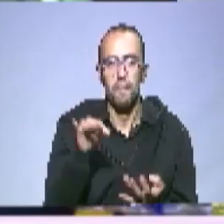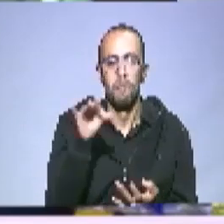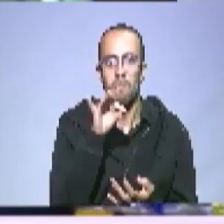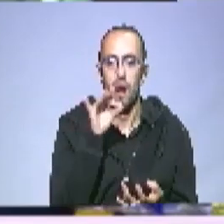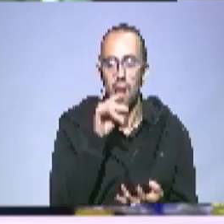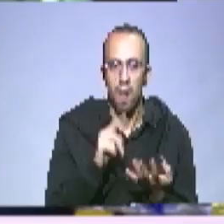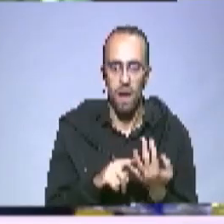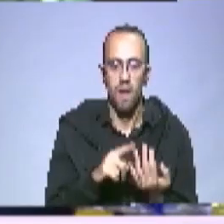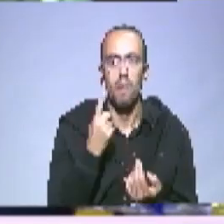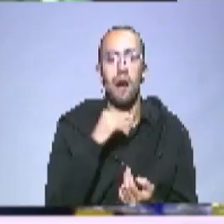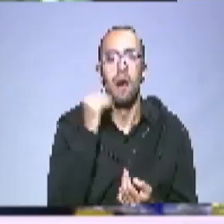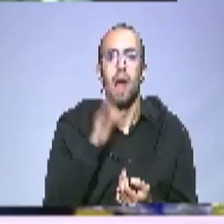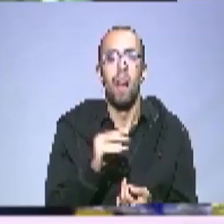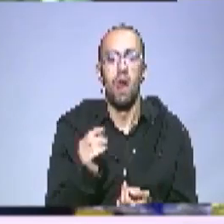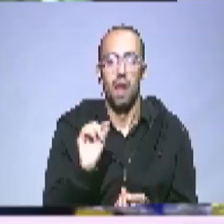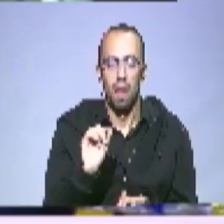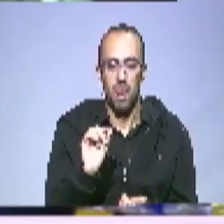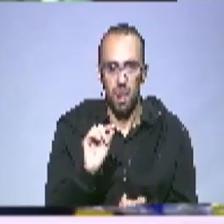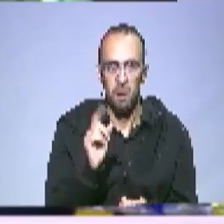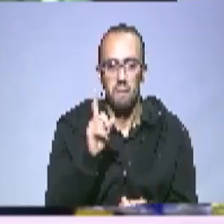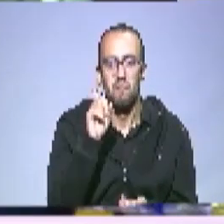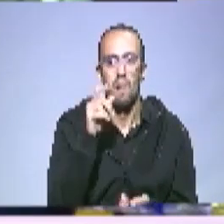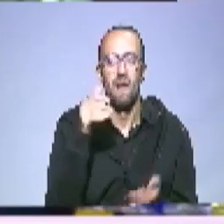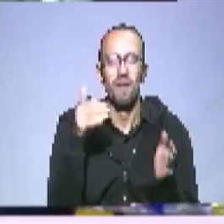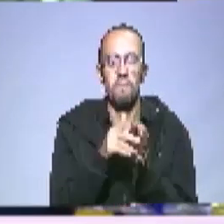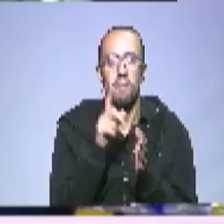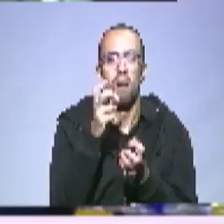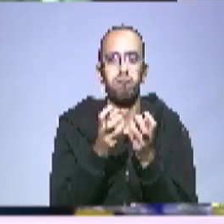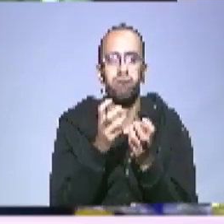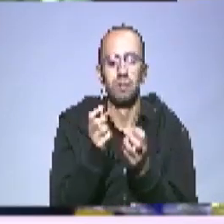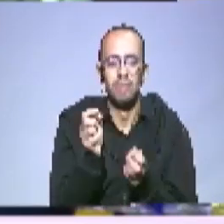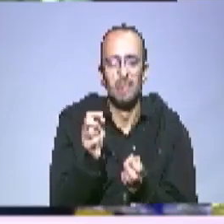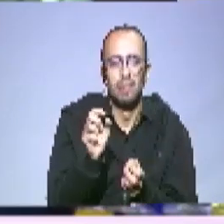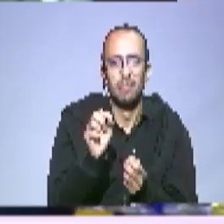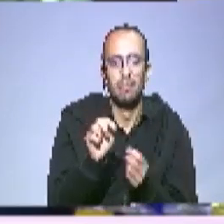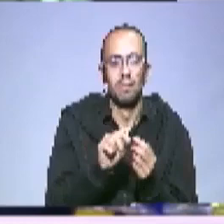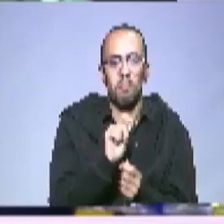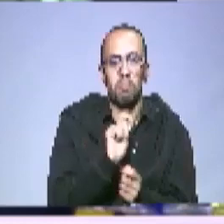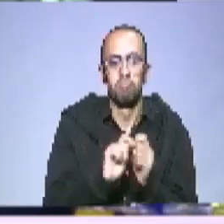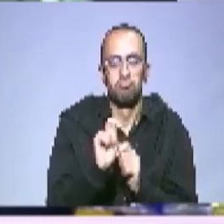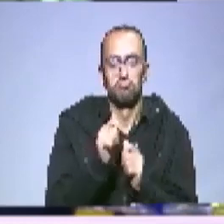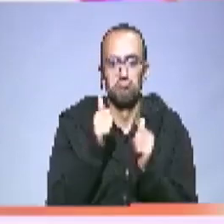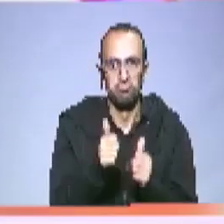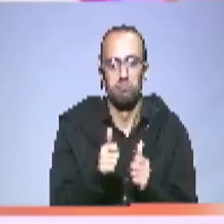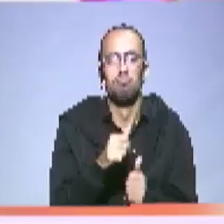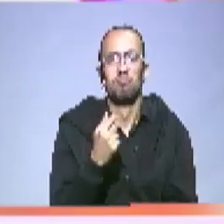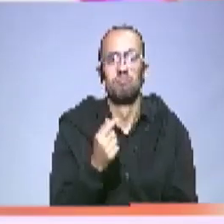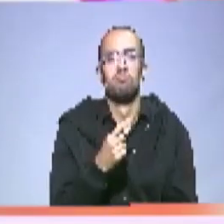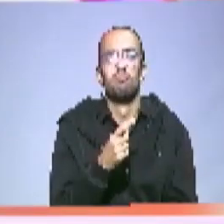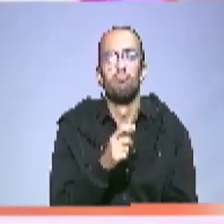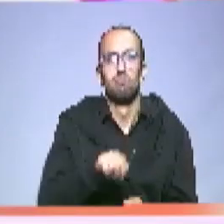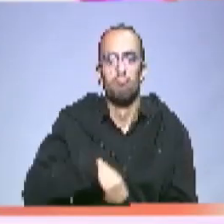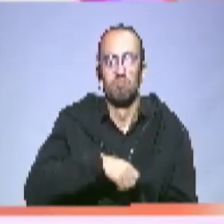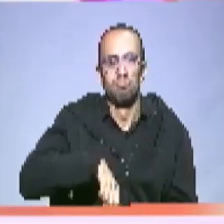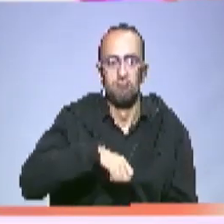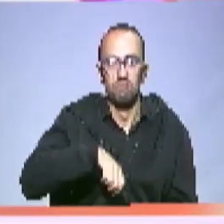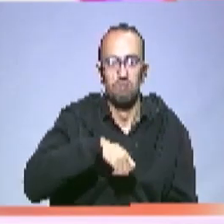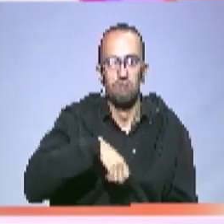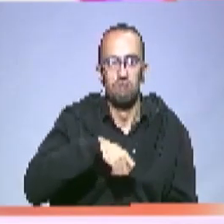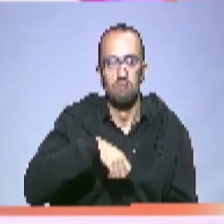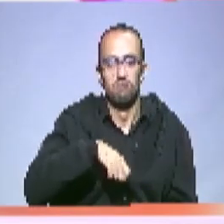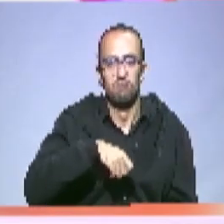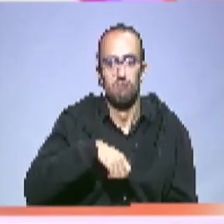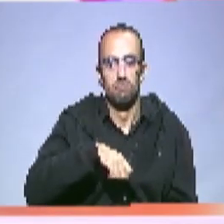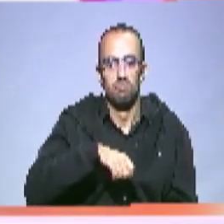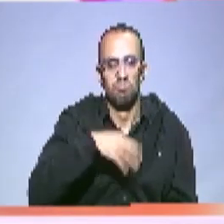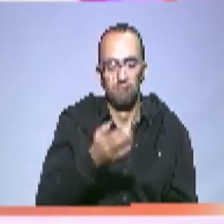ملح ومعلقة خل وشوية ماء مغلية في الاخر كده نظبط بيها قوام العجين ونضربها كويس، ندوب السكر